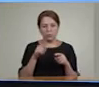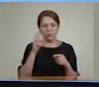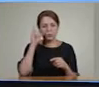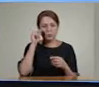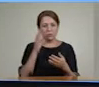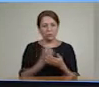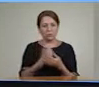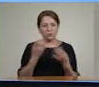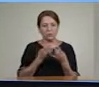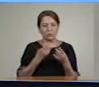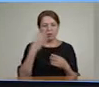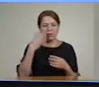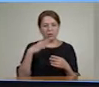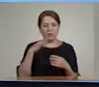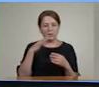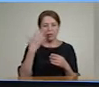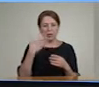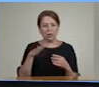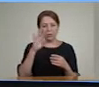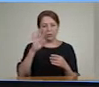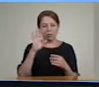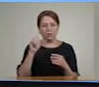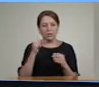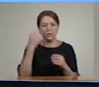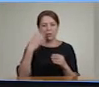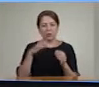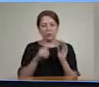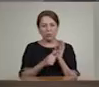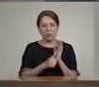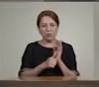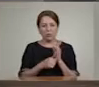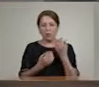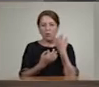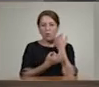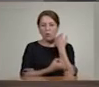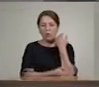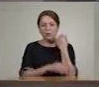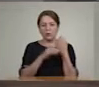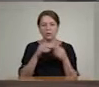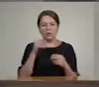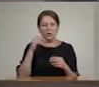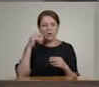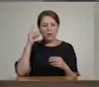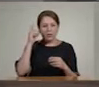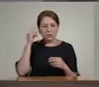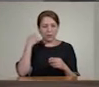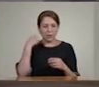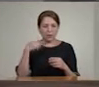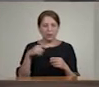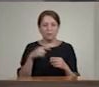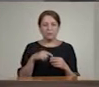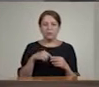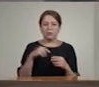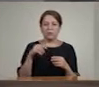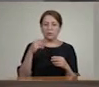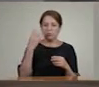kerak. 54 va 46 oxirgi raqamlarning yig'indisi 10 ga teng. Ya'ni sonning oxirgi